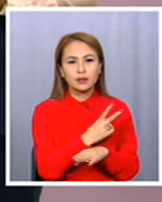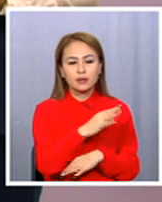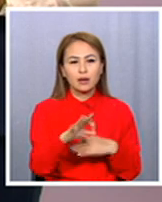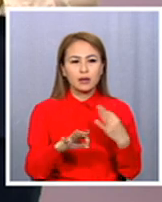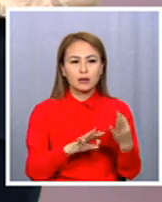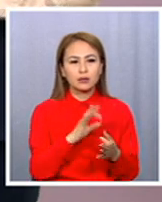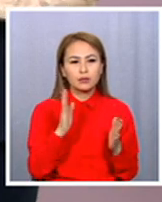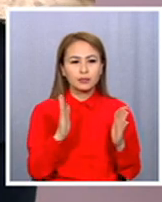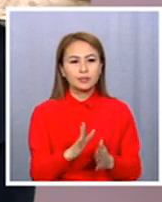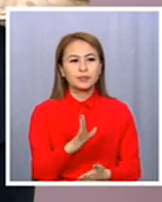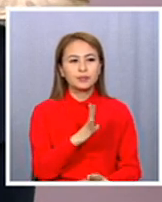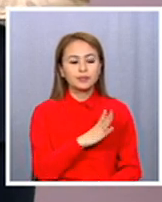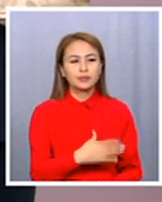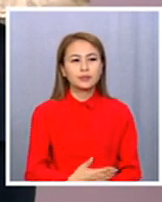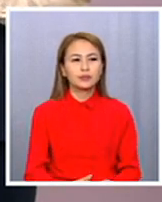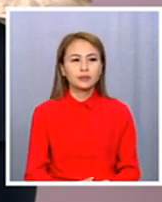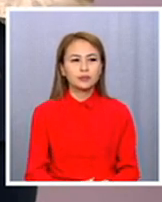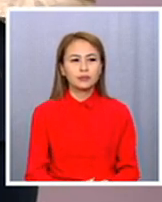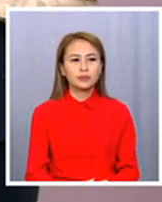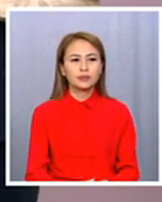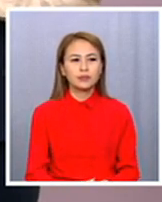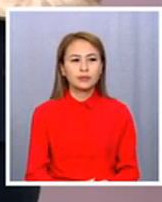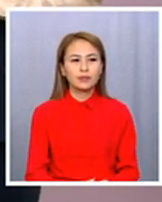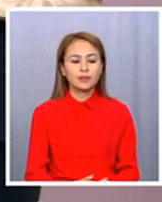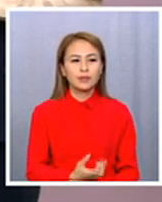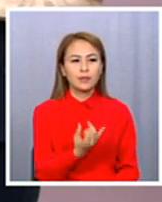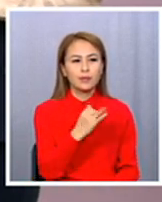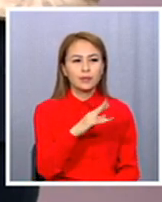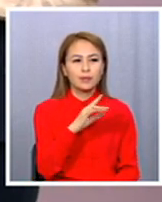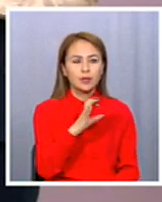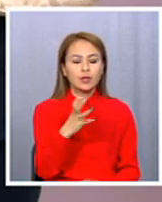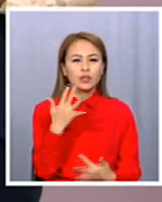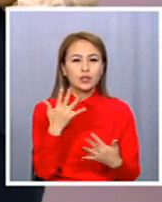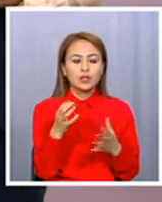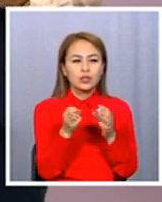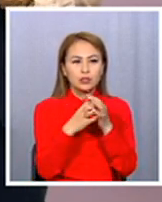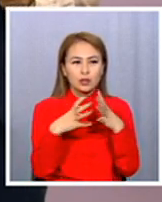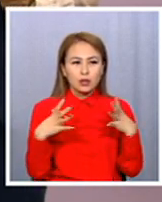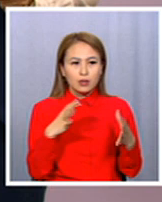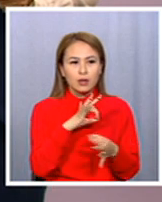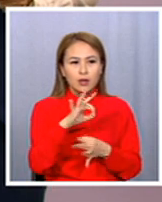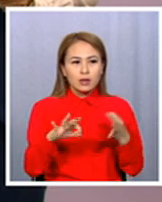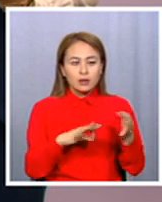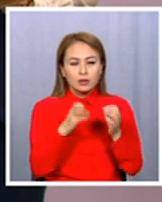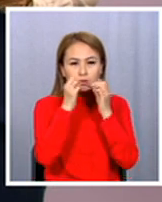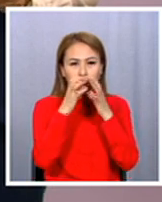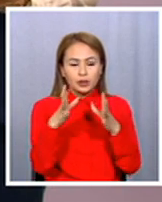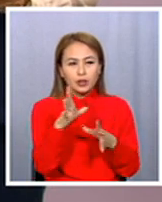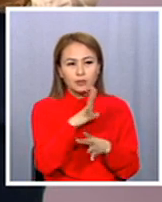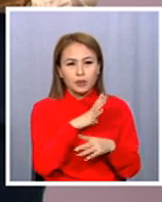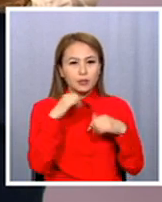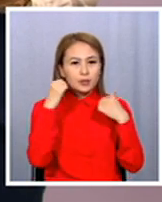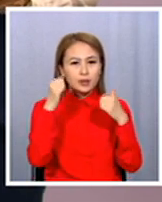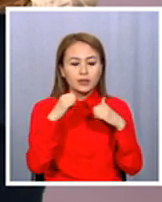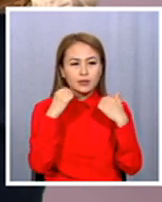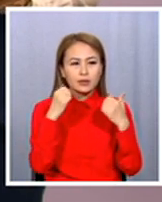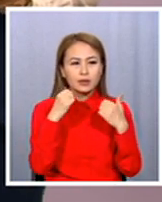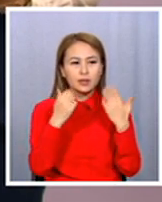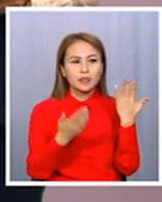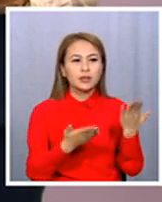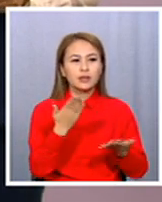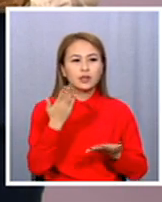шар үрлеген екен. Ал Айдос неше шар артық үрлегені белгісіз.